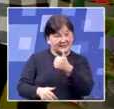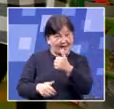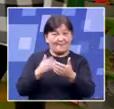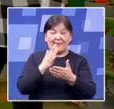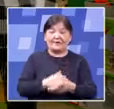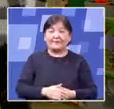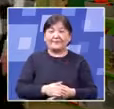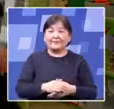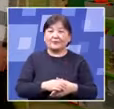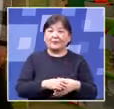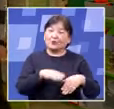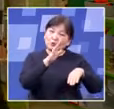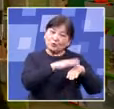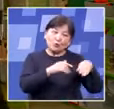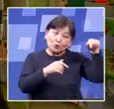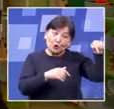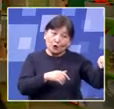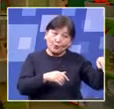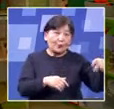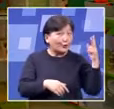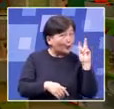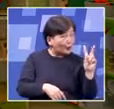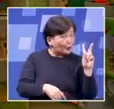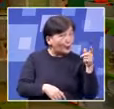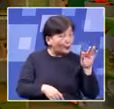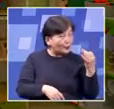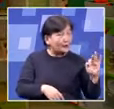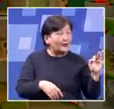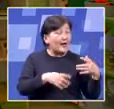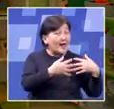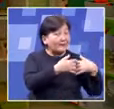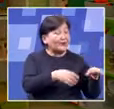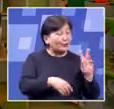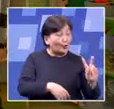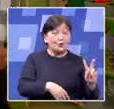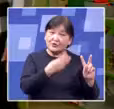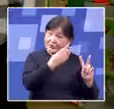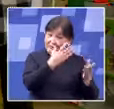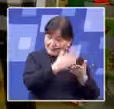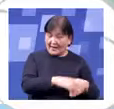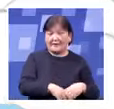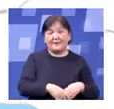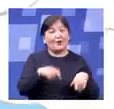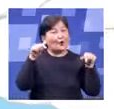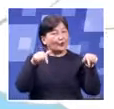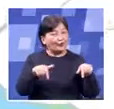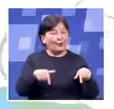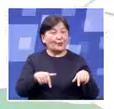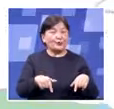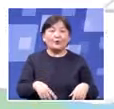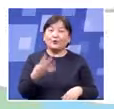Сайн байна. Зүүн доод булан хоёр хөлтэй амтан маа амтан хоёр ширхэг байна. За